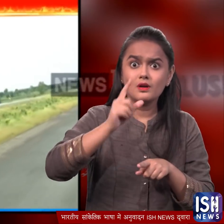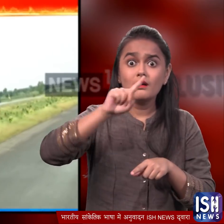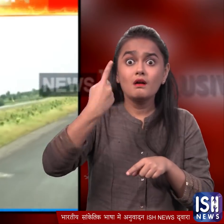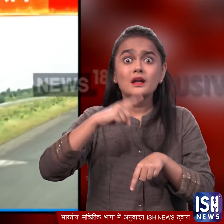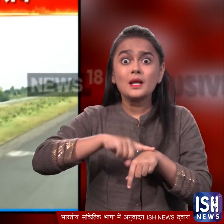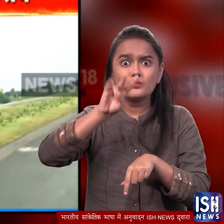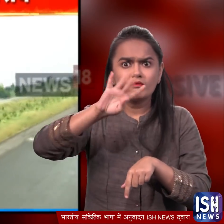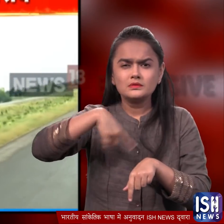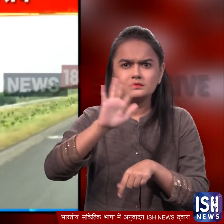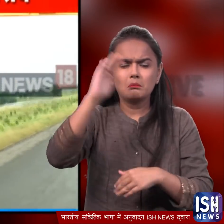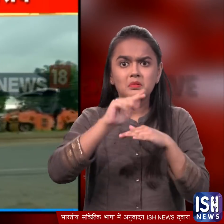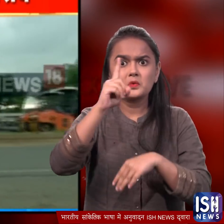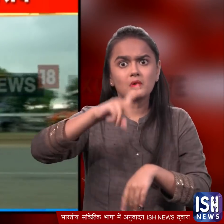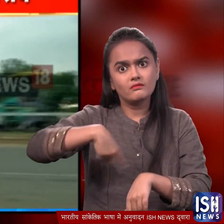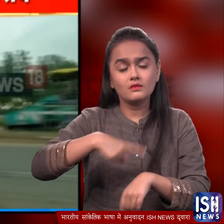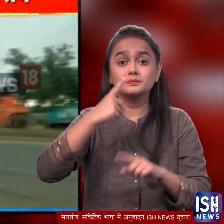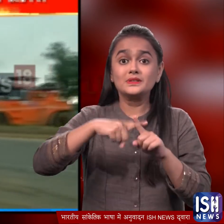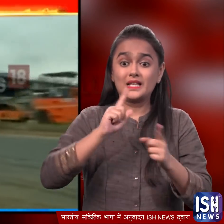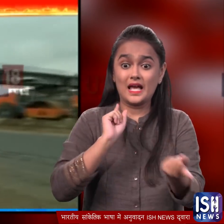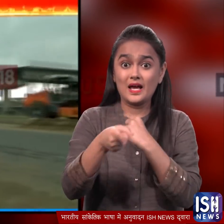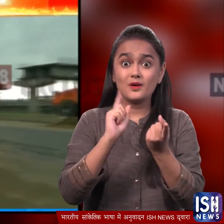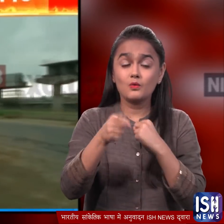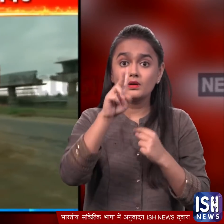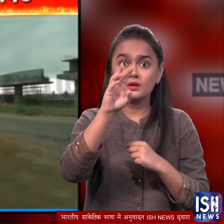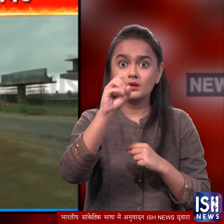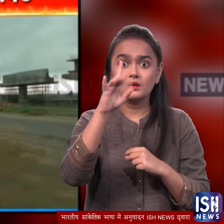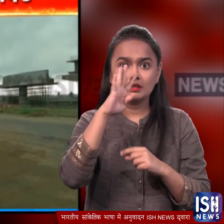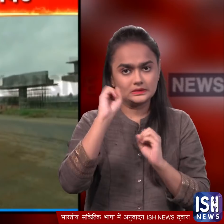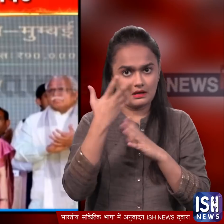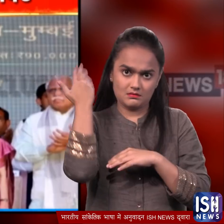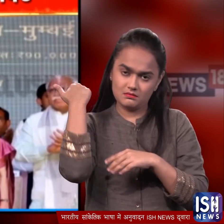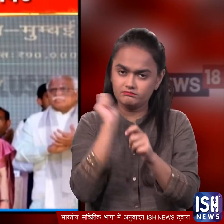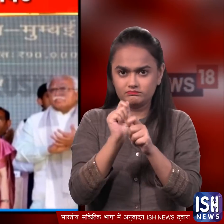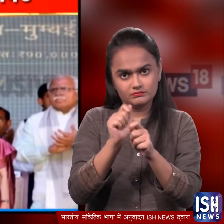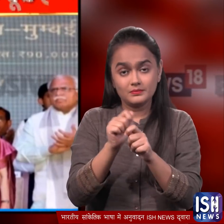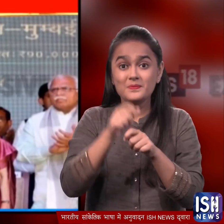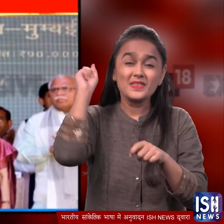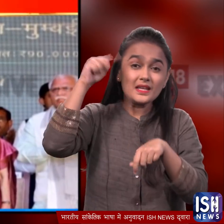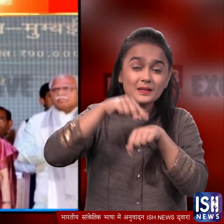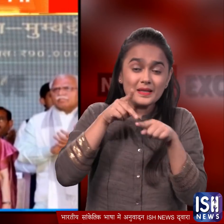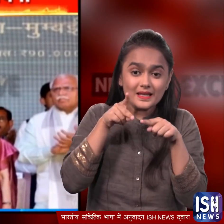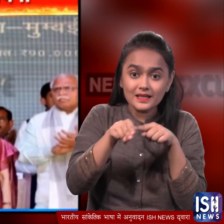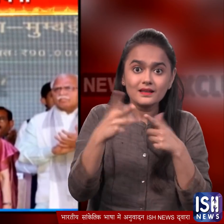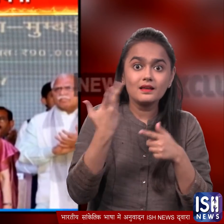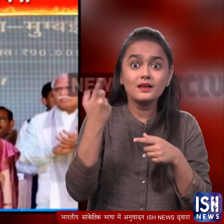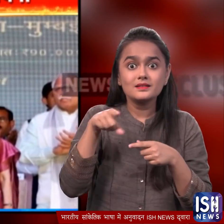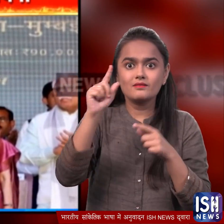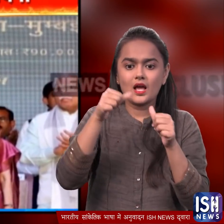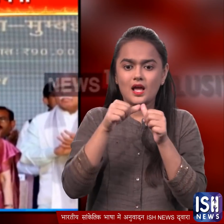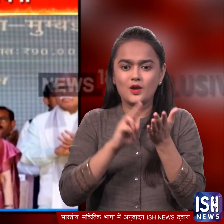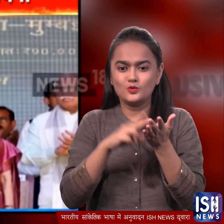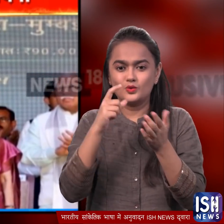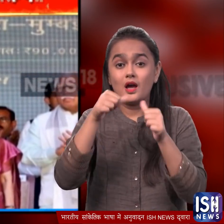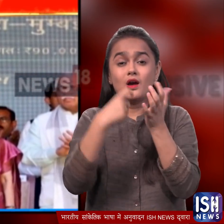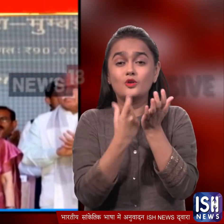महज 12 घंटे ही लगेंगे। हाईवे बनाने का काम 2019 में शुरू हुआ था। उस वक्त उद्घाटन के कार्यक्रम में पूर्व वित्त मंत्री